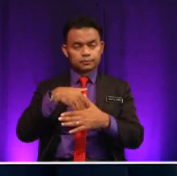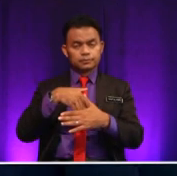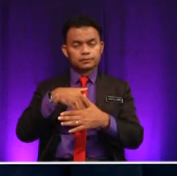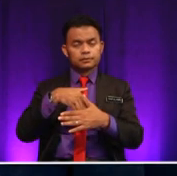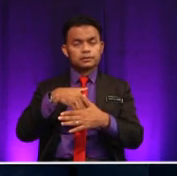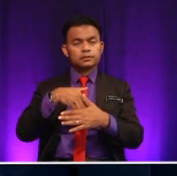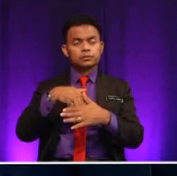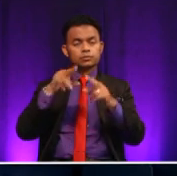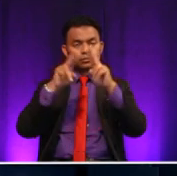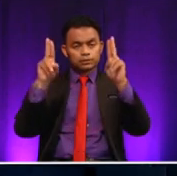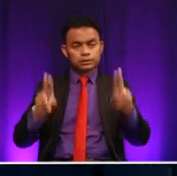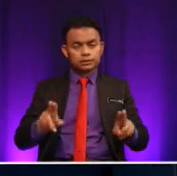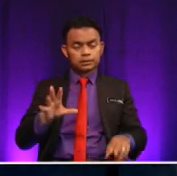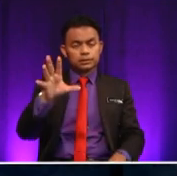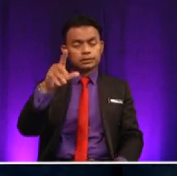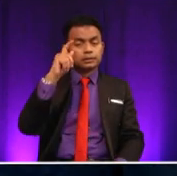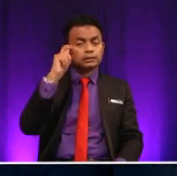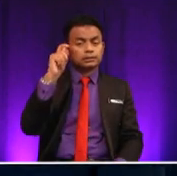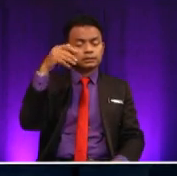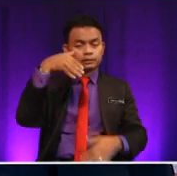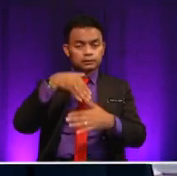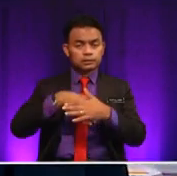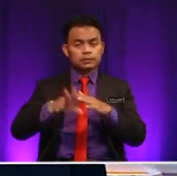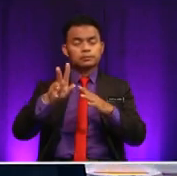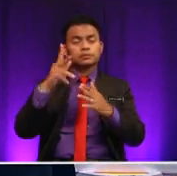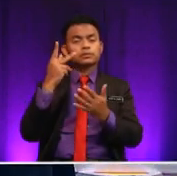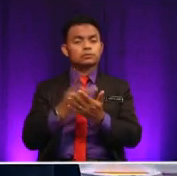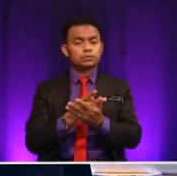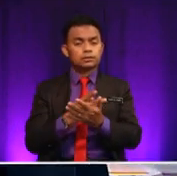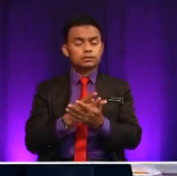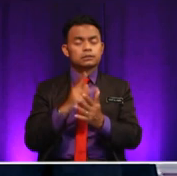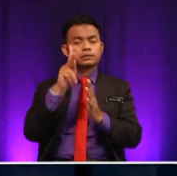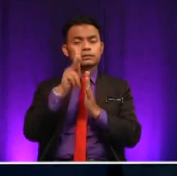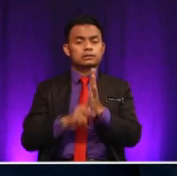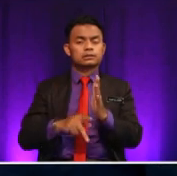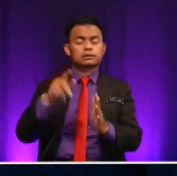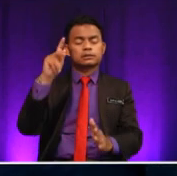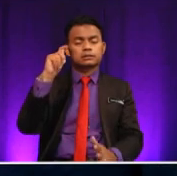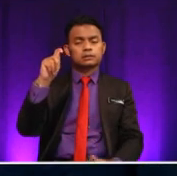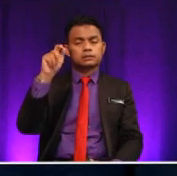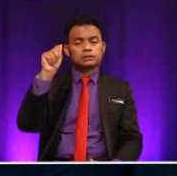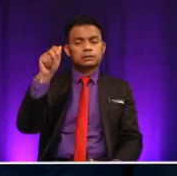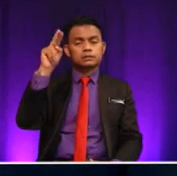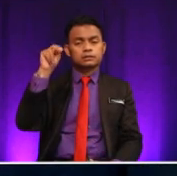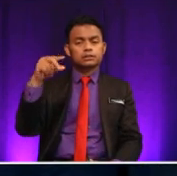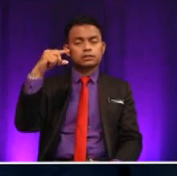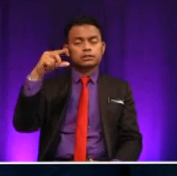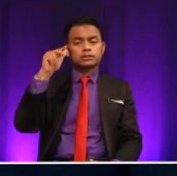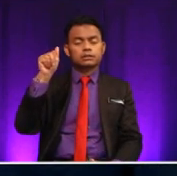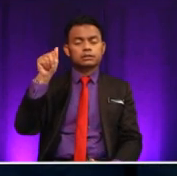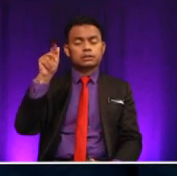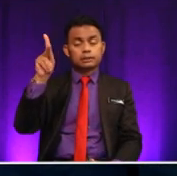dalam komponen ketangkasan Nah jadi belajar kita tahu gambar aja nih ujian apa dan dia ada juga